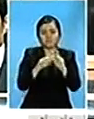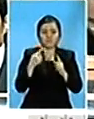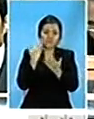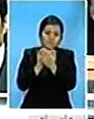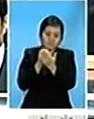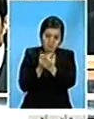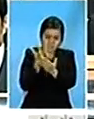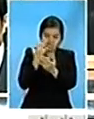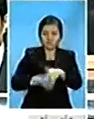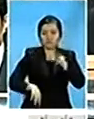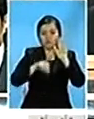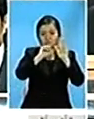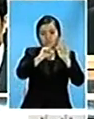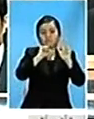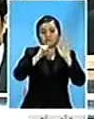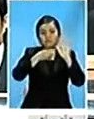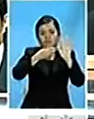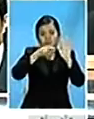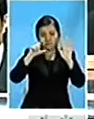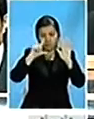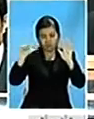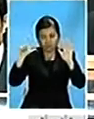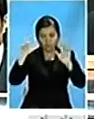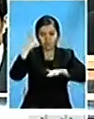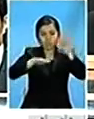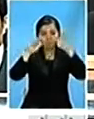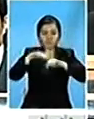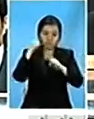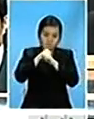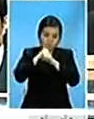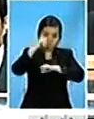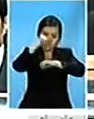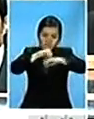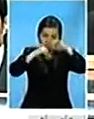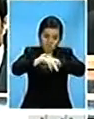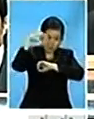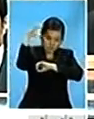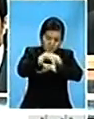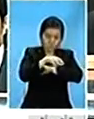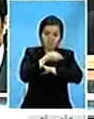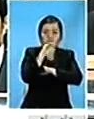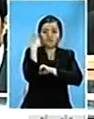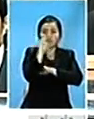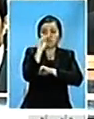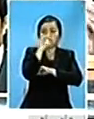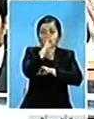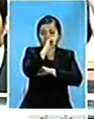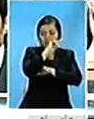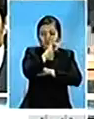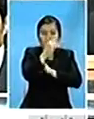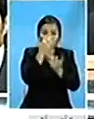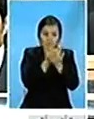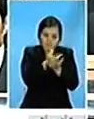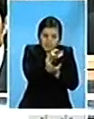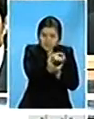350,000 ล้านบาทเมื่อเปรียบเทียบกับโครงการสนามบินสุวรรณภูมิซึ่งเล็กกว่านี้มากยัง